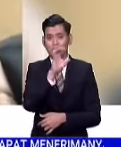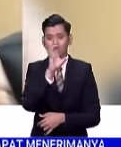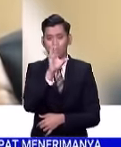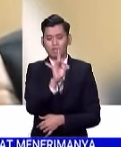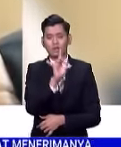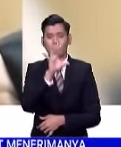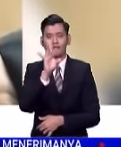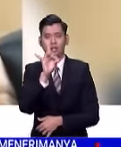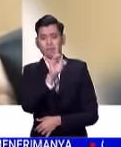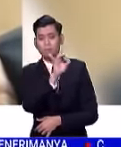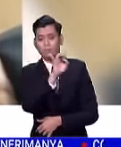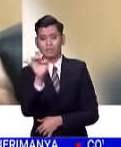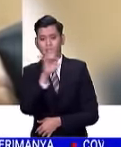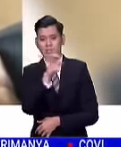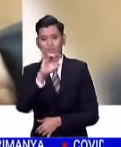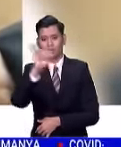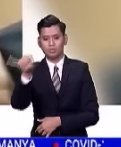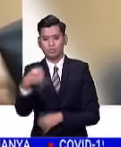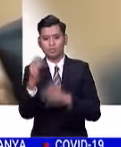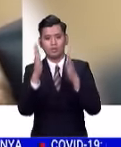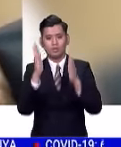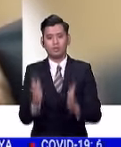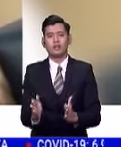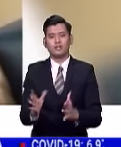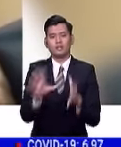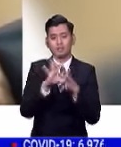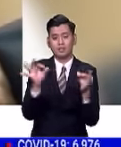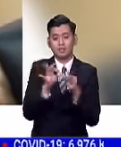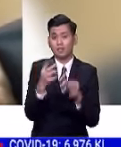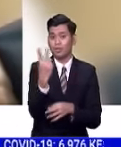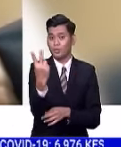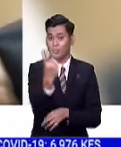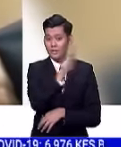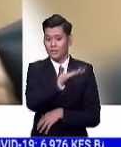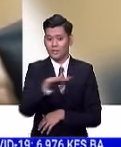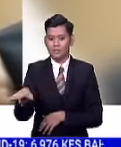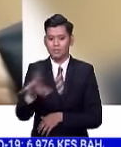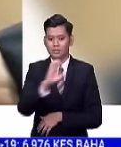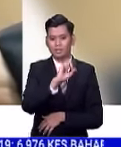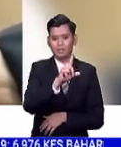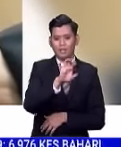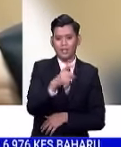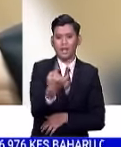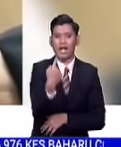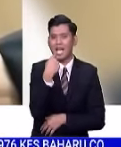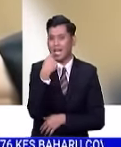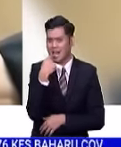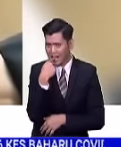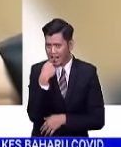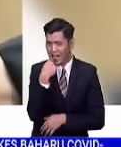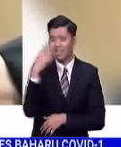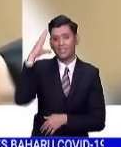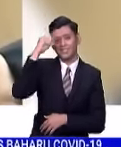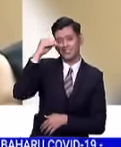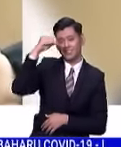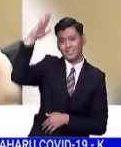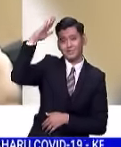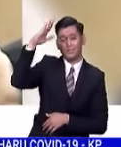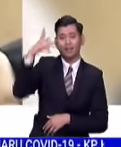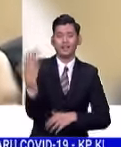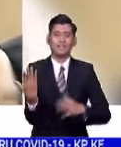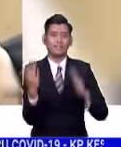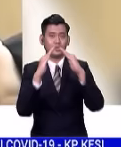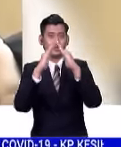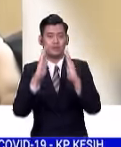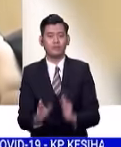880 juta pengguna berkisar mengenai dua beradik, Charlie yang menggigit jari abangnya, Harry, di rumah di